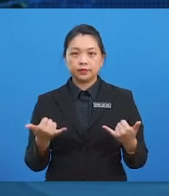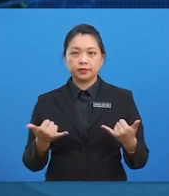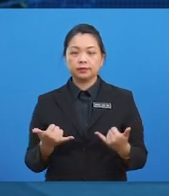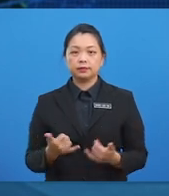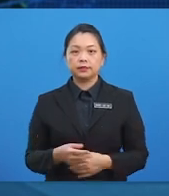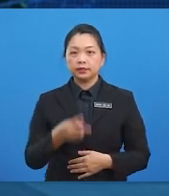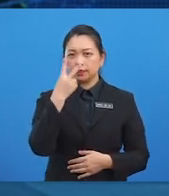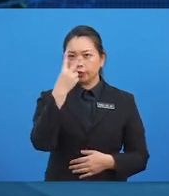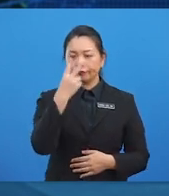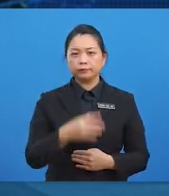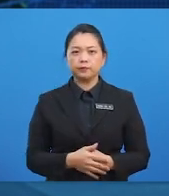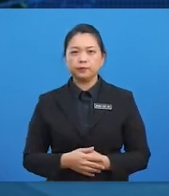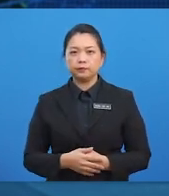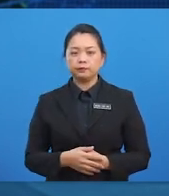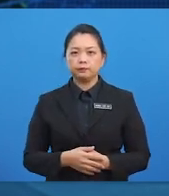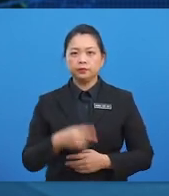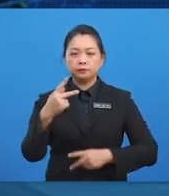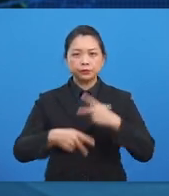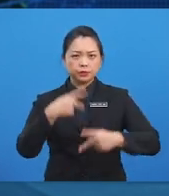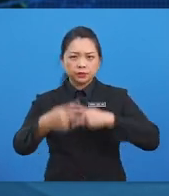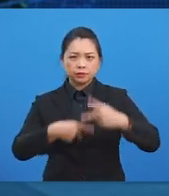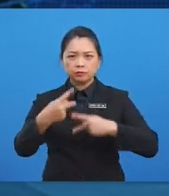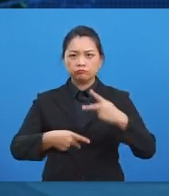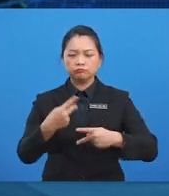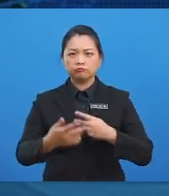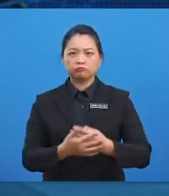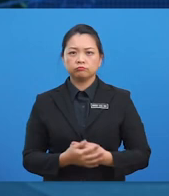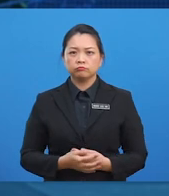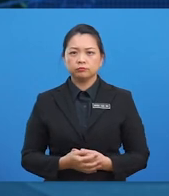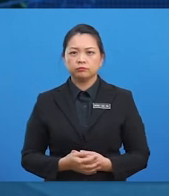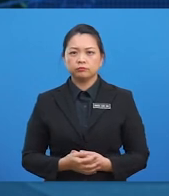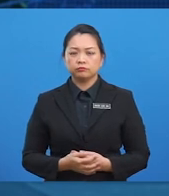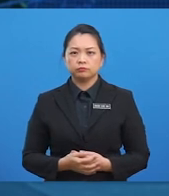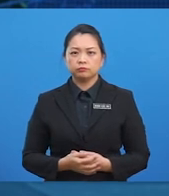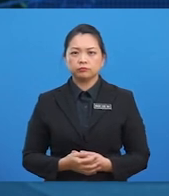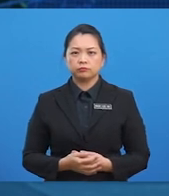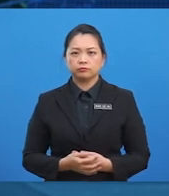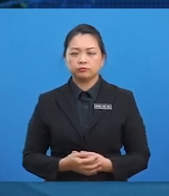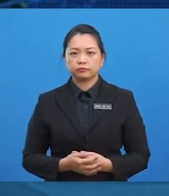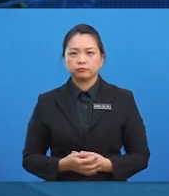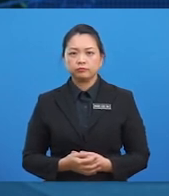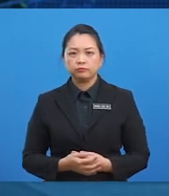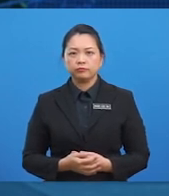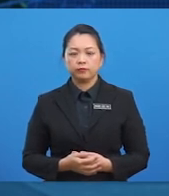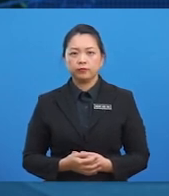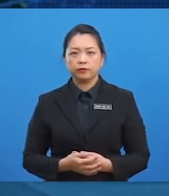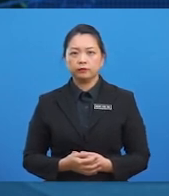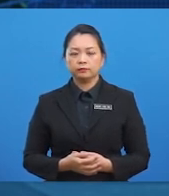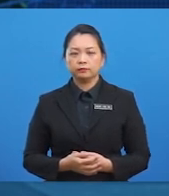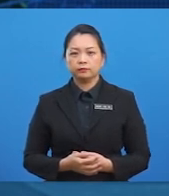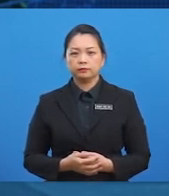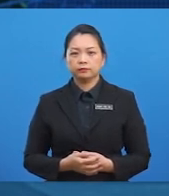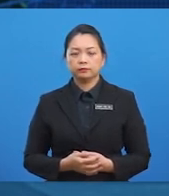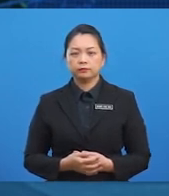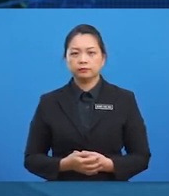Sekarang, mari kita lihat pula prosedur seterusnya, iaitu prosedur permohonan reka bentuk